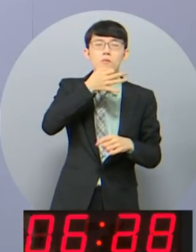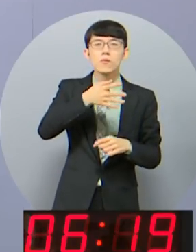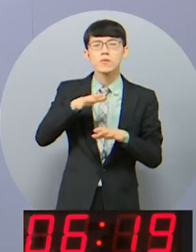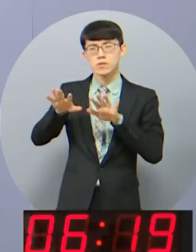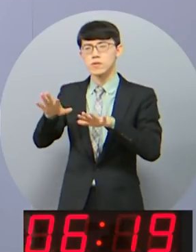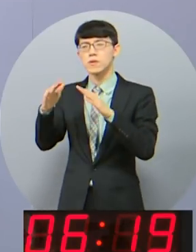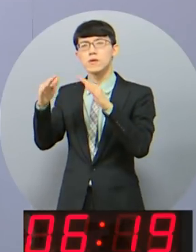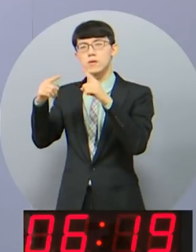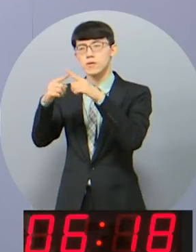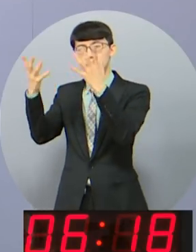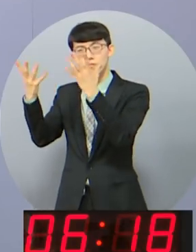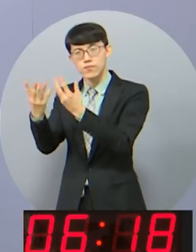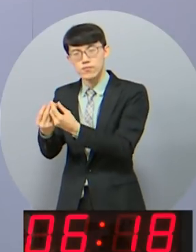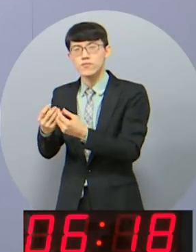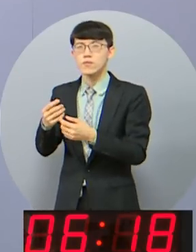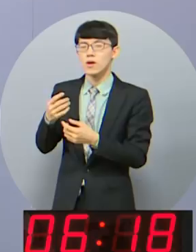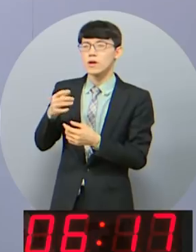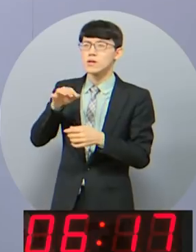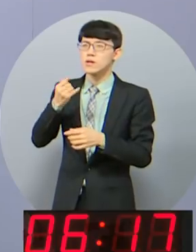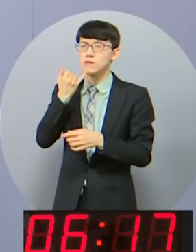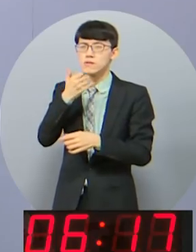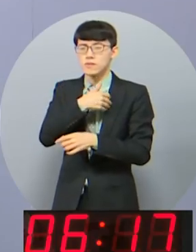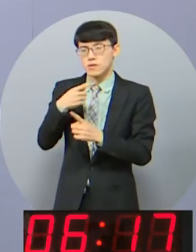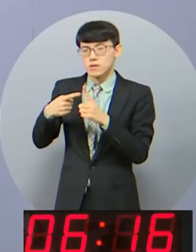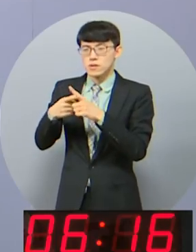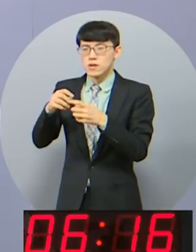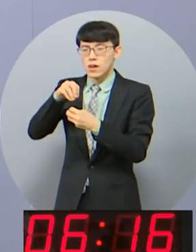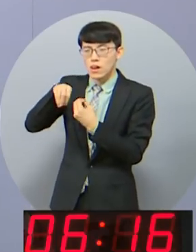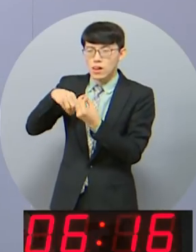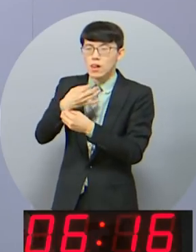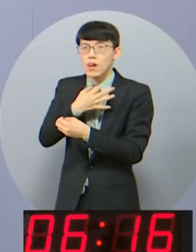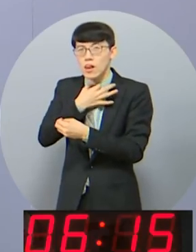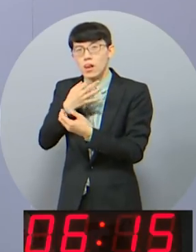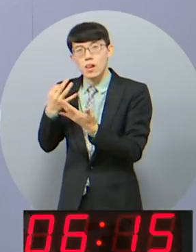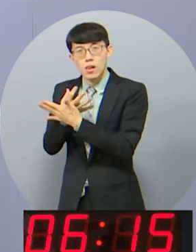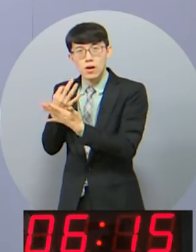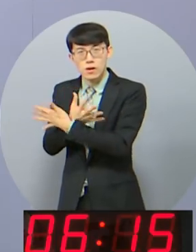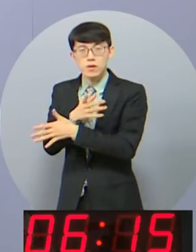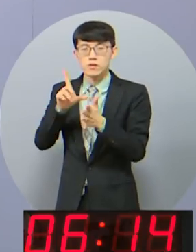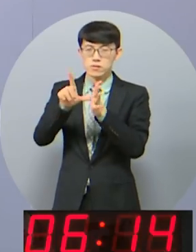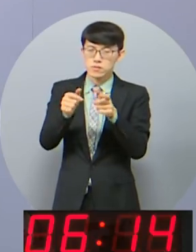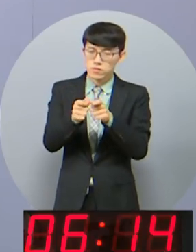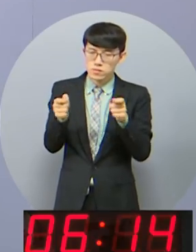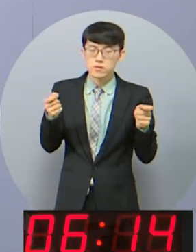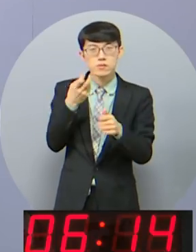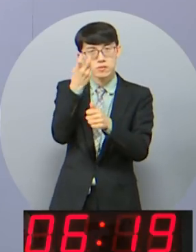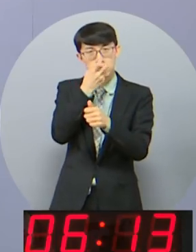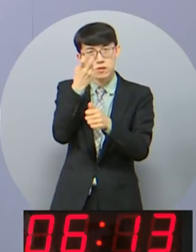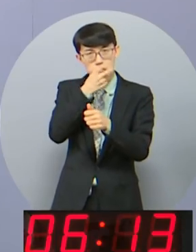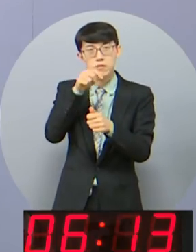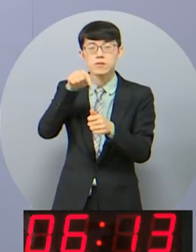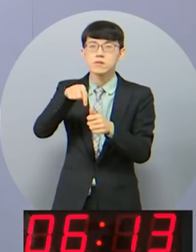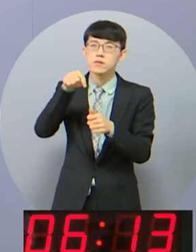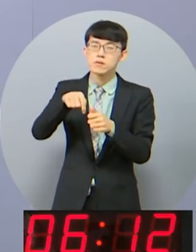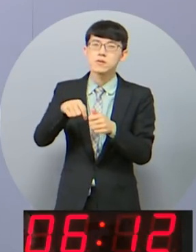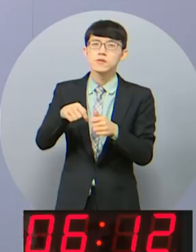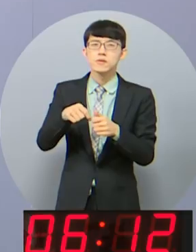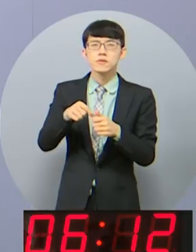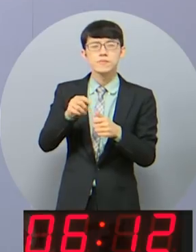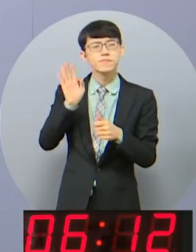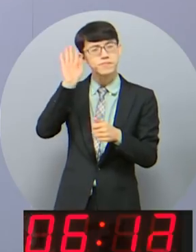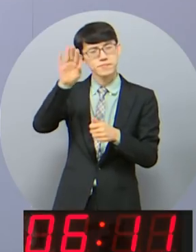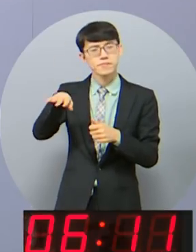观条件亦捉襟见肘的情况下，长期照顾的路将会变得更为孤